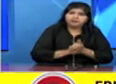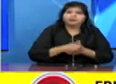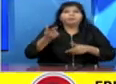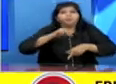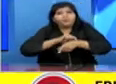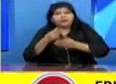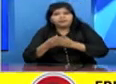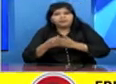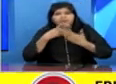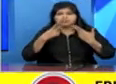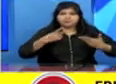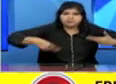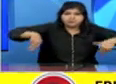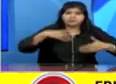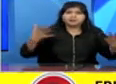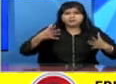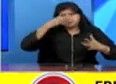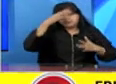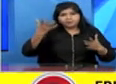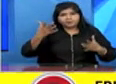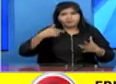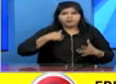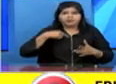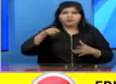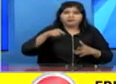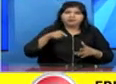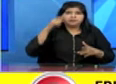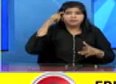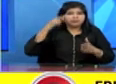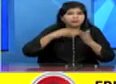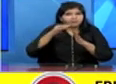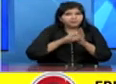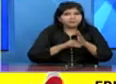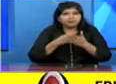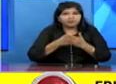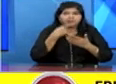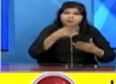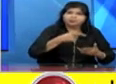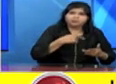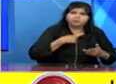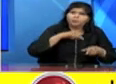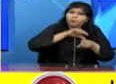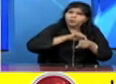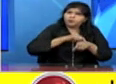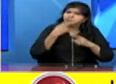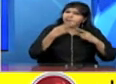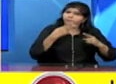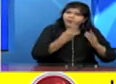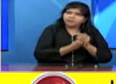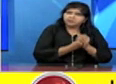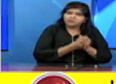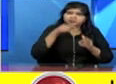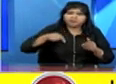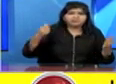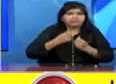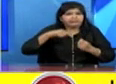पर इस महामारी से कैसे निपट रहे हैं, इसके अनुभव जानने के लिए मैंने कुछ डॉक्टरों से बात की जो इस